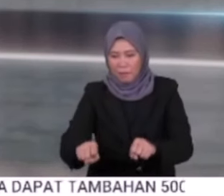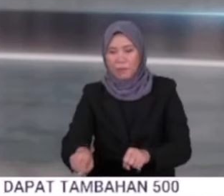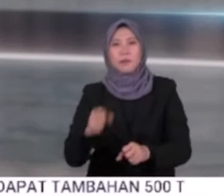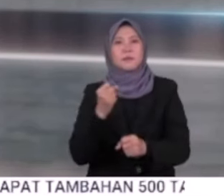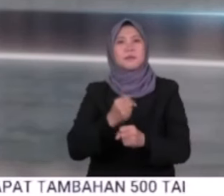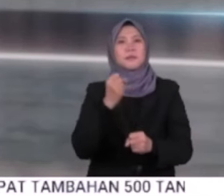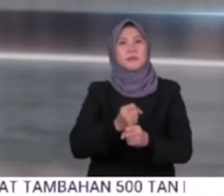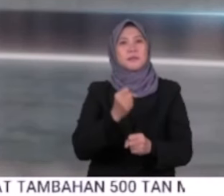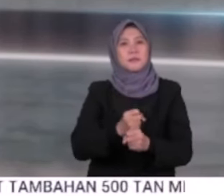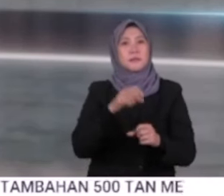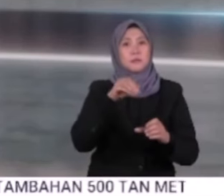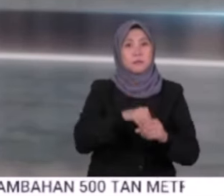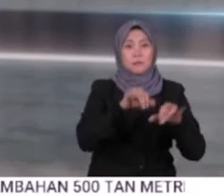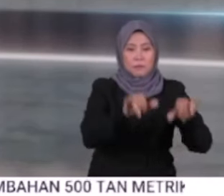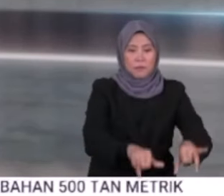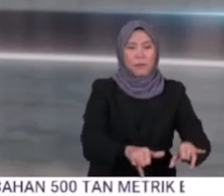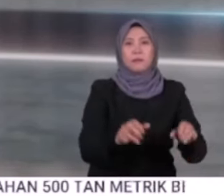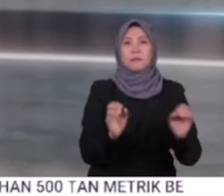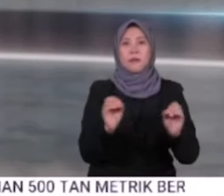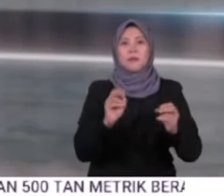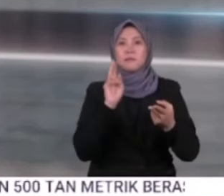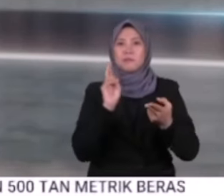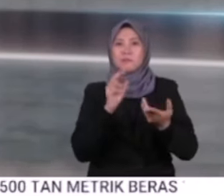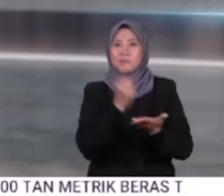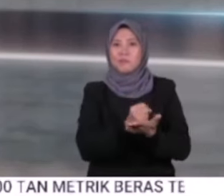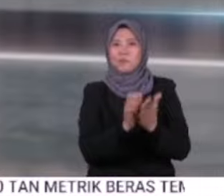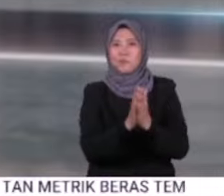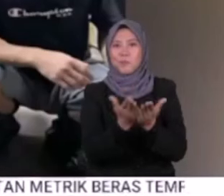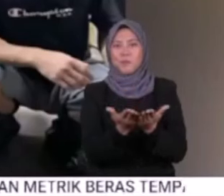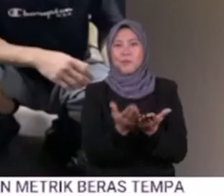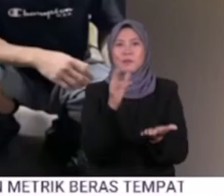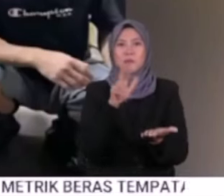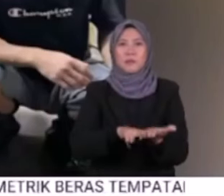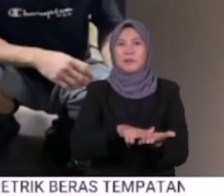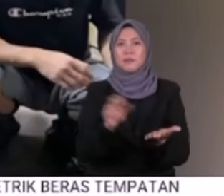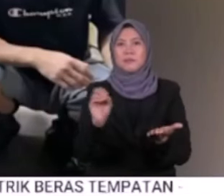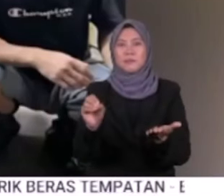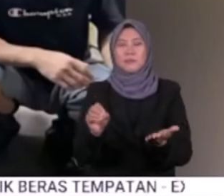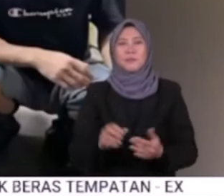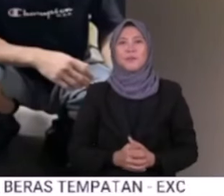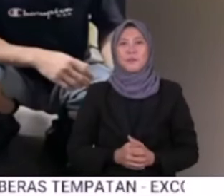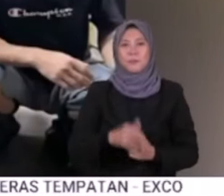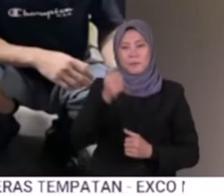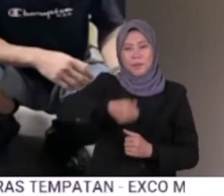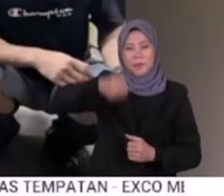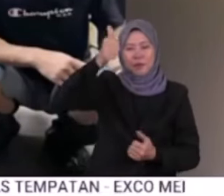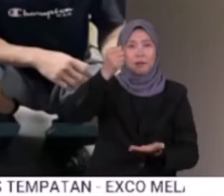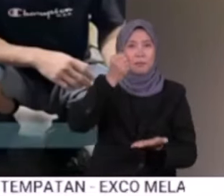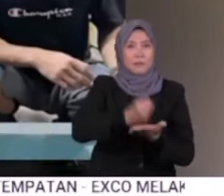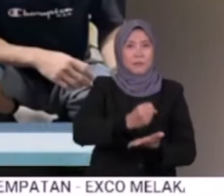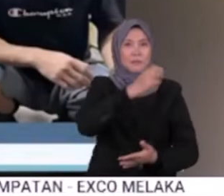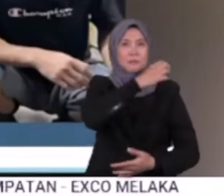dan berada di negara ini tampak dokumen yang sah pengarahan